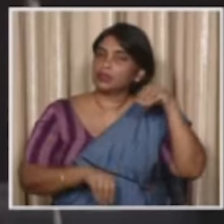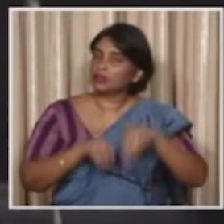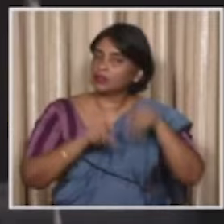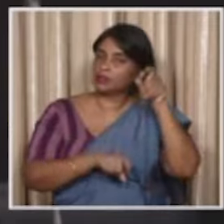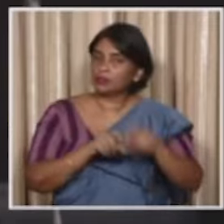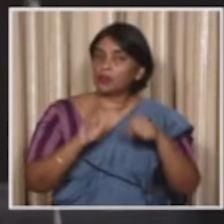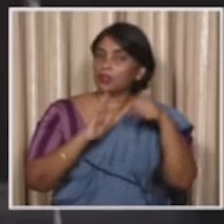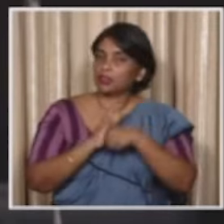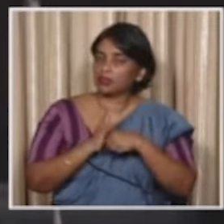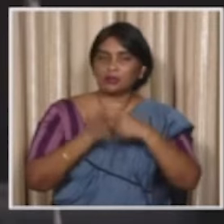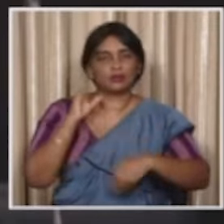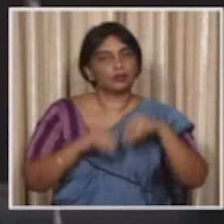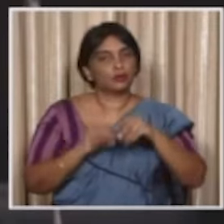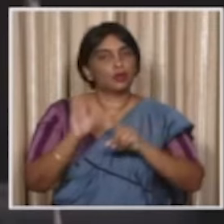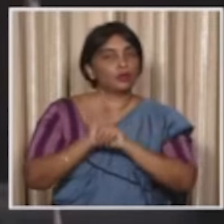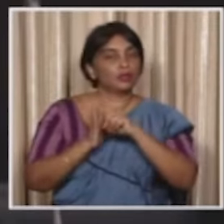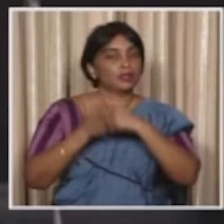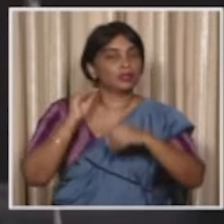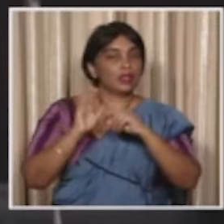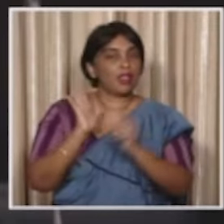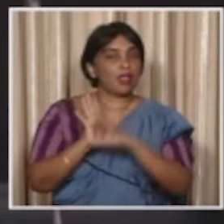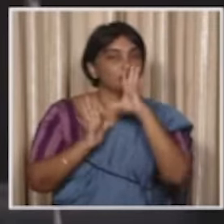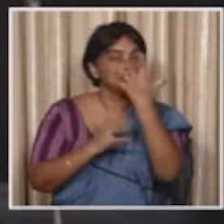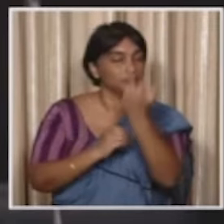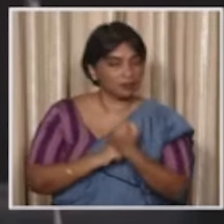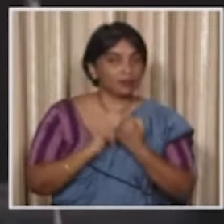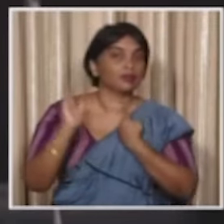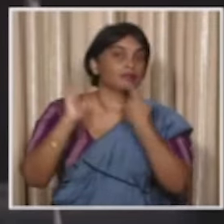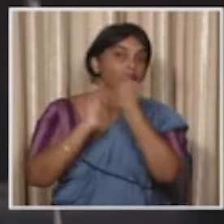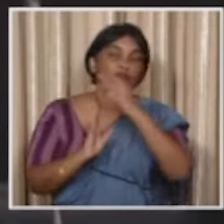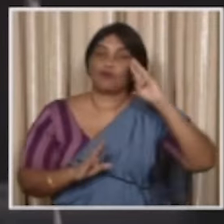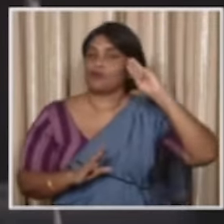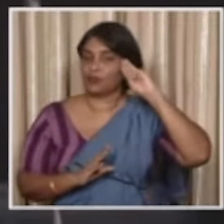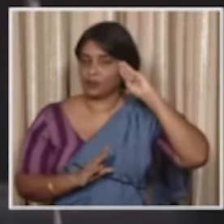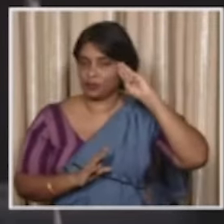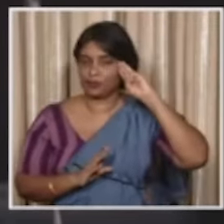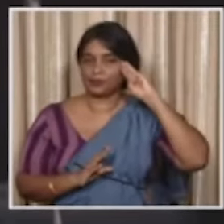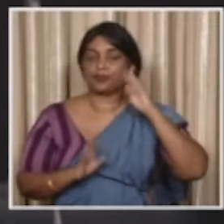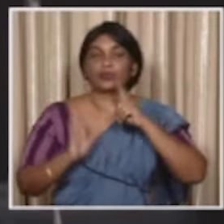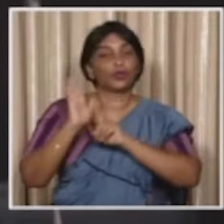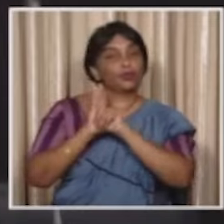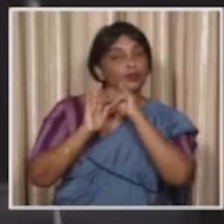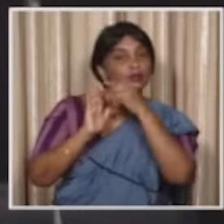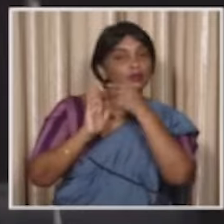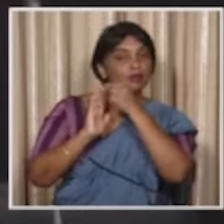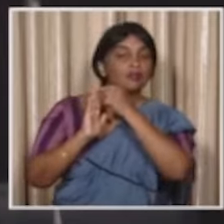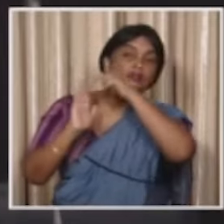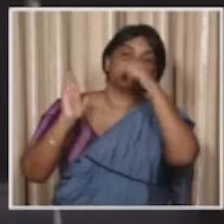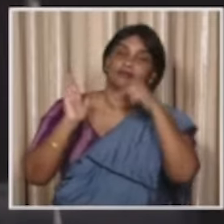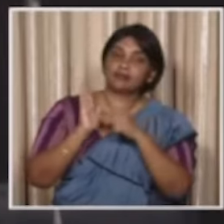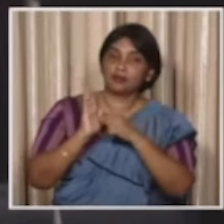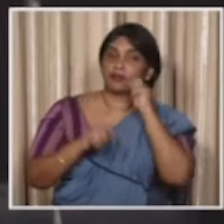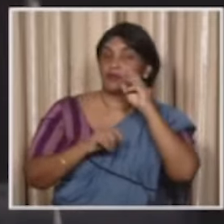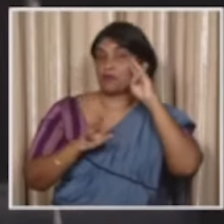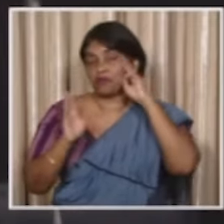දේශපාලනඥයුන්ට දකුණේ දේශපාලනඥයුන්ට ඕනේ උතුරේ ඡන්දලක්ෂ පාගන්න. එහෙට ගිහිල්ලා මේක පොරොන්දු වෙනවා. උතුරේ සමහර දේශපාලනඥයෝ ආපහු ඒගොල්ලන්ගේ